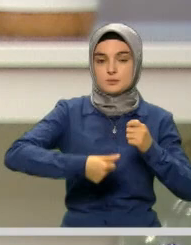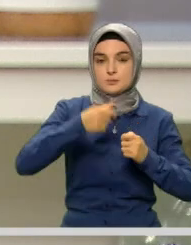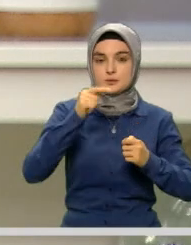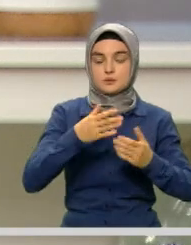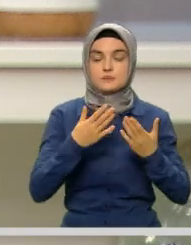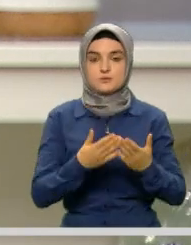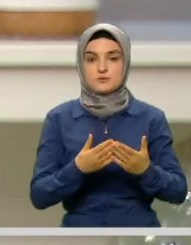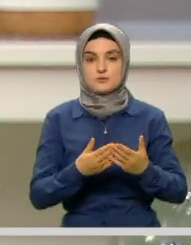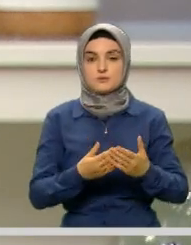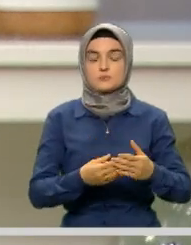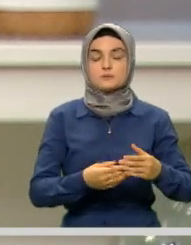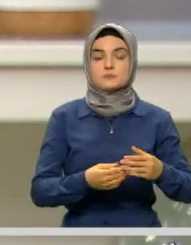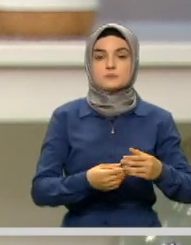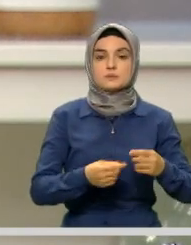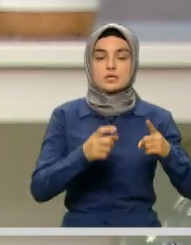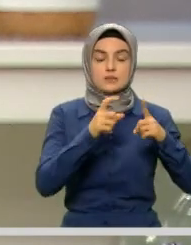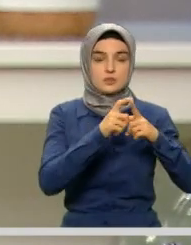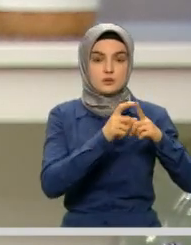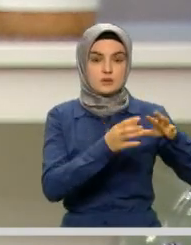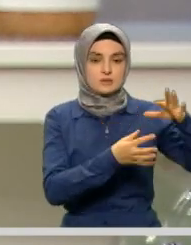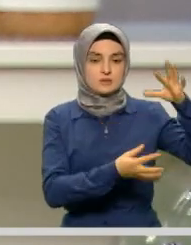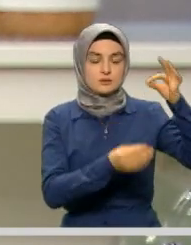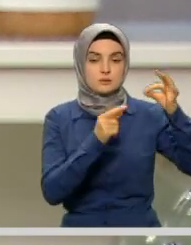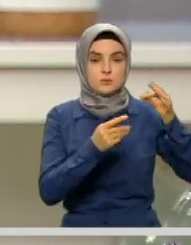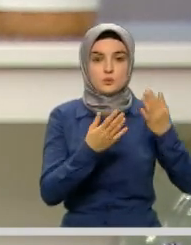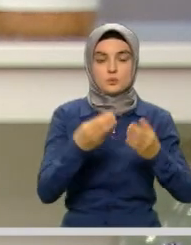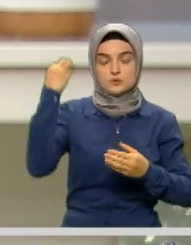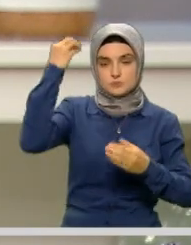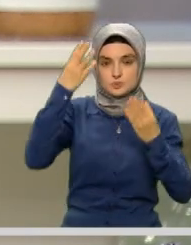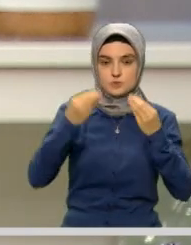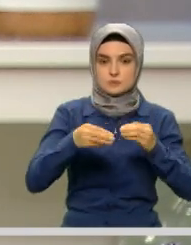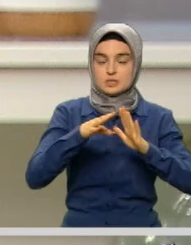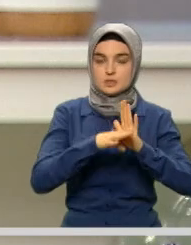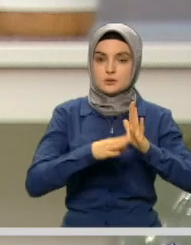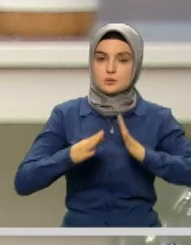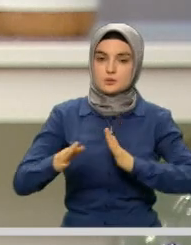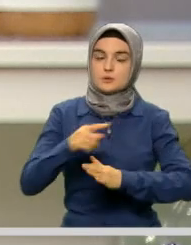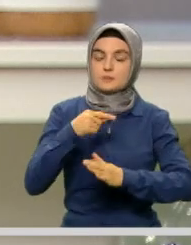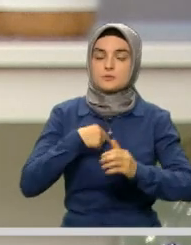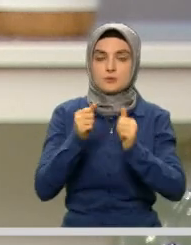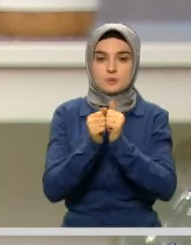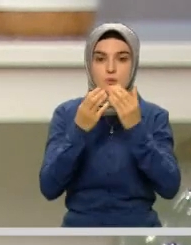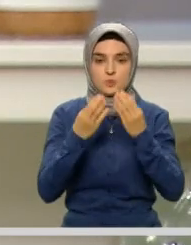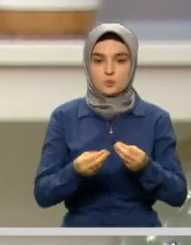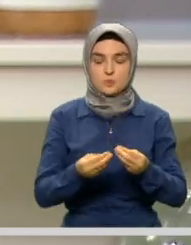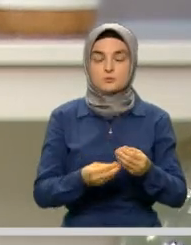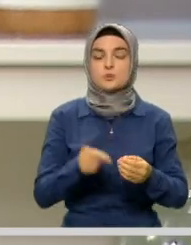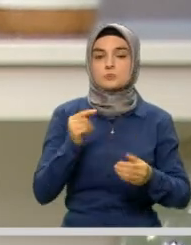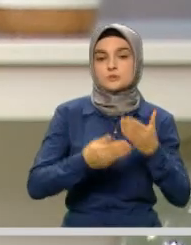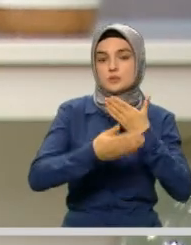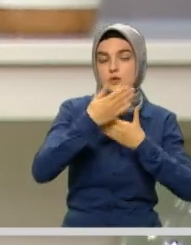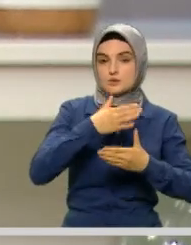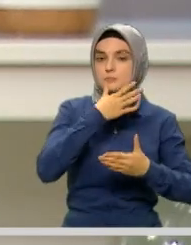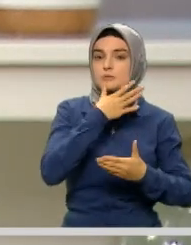Karahan hocamız olacak. Yayınımız boyunca kendisi bizimle birlikte olacaklar. Buradalar hemen kendisine döneceğim ama dönmeden önce